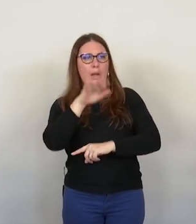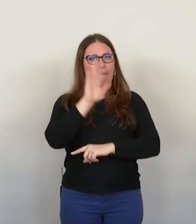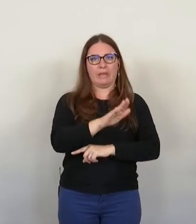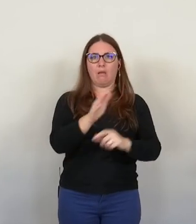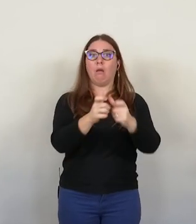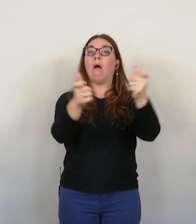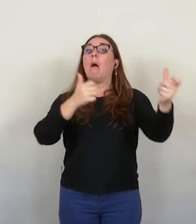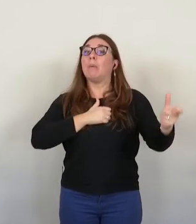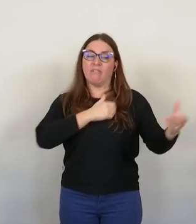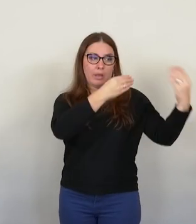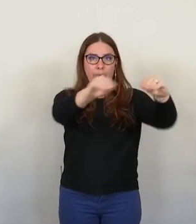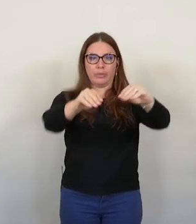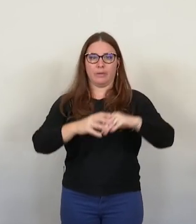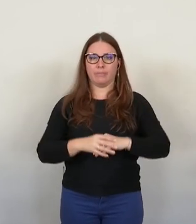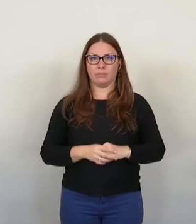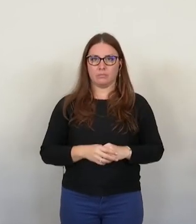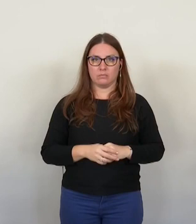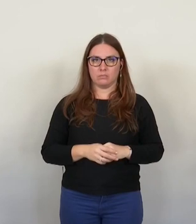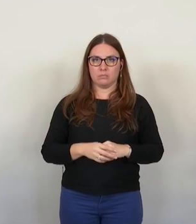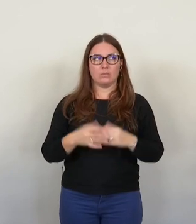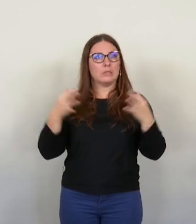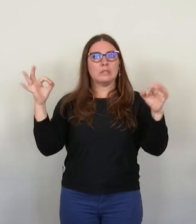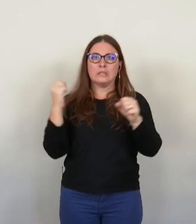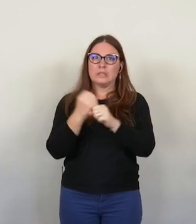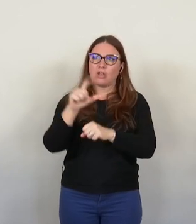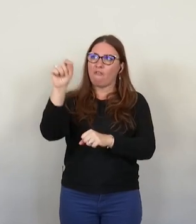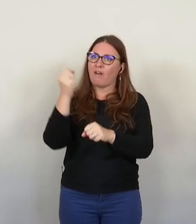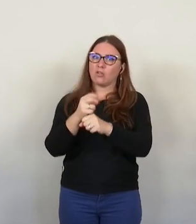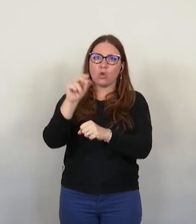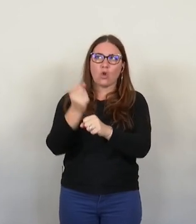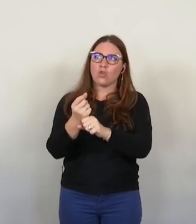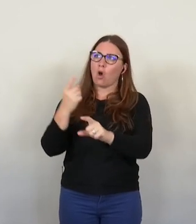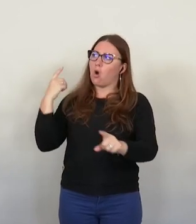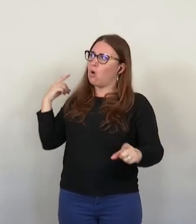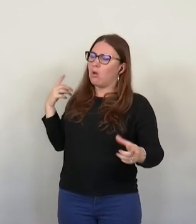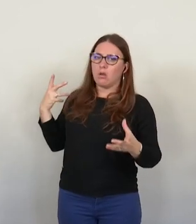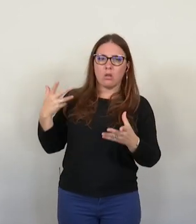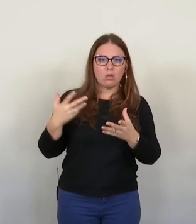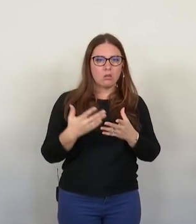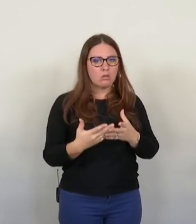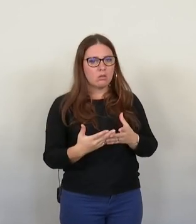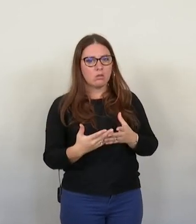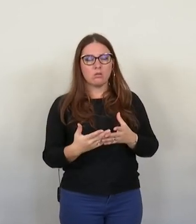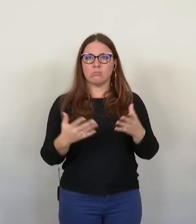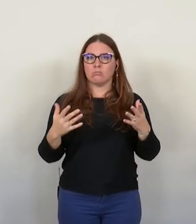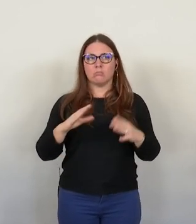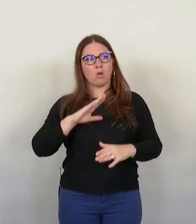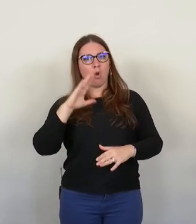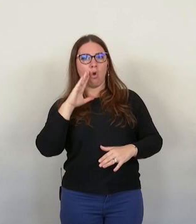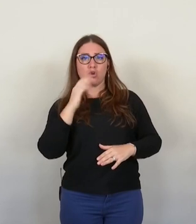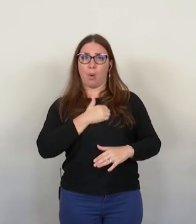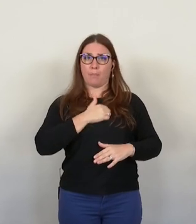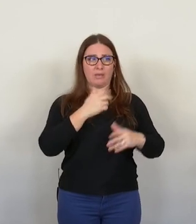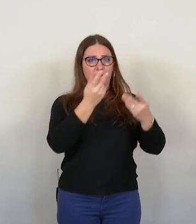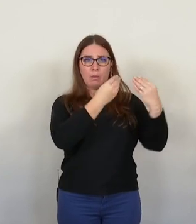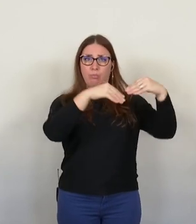privé je pense que depuis des décennies dans dans ce conseil évoqué qu'on puisse vendre logement à des privés à